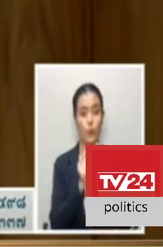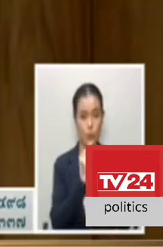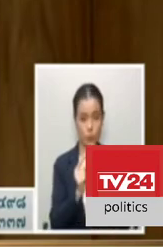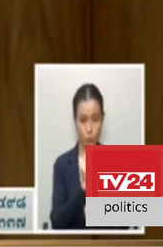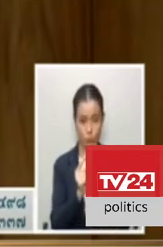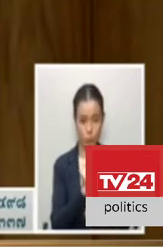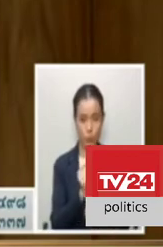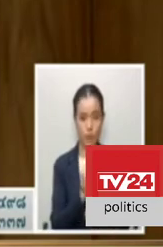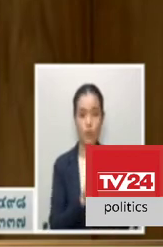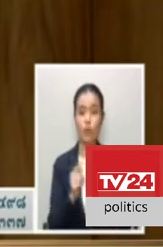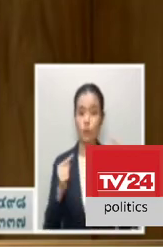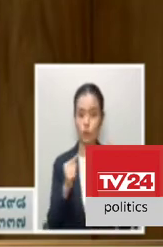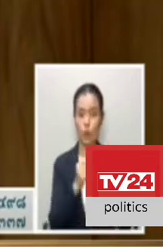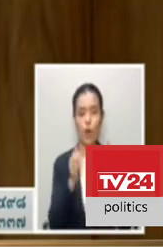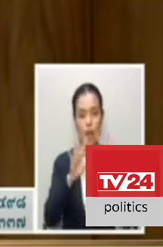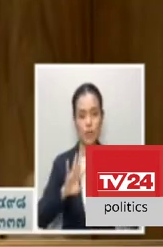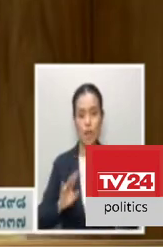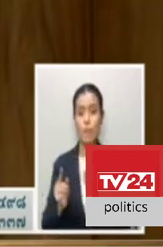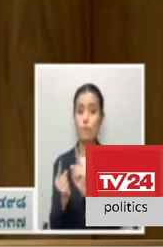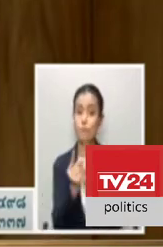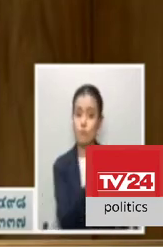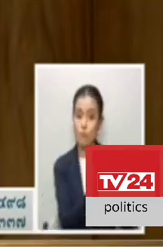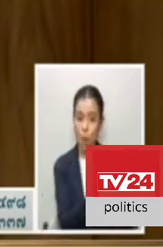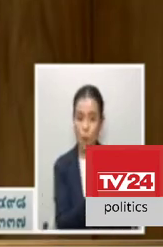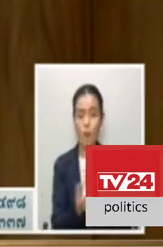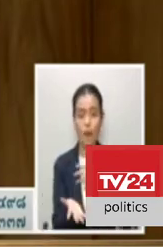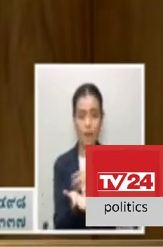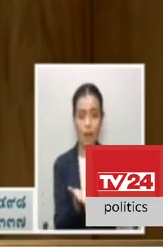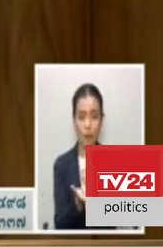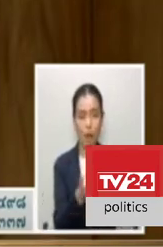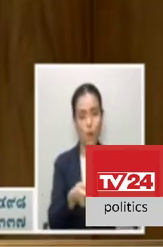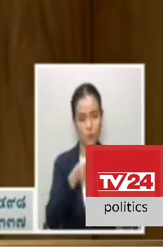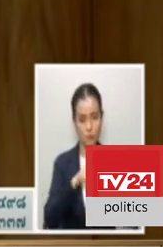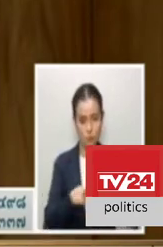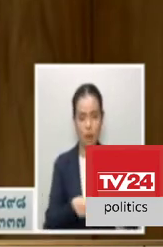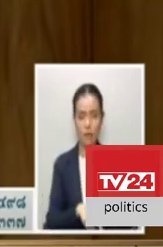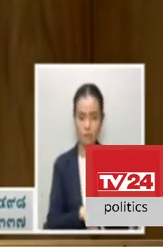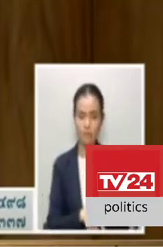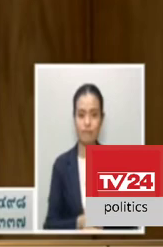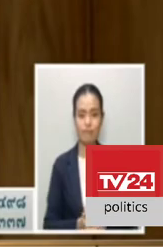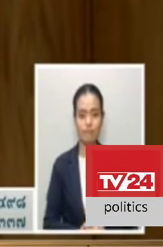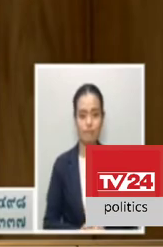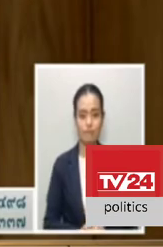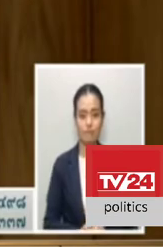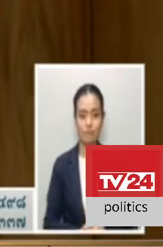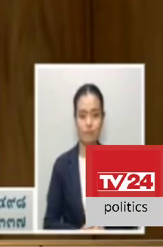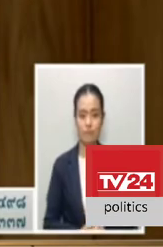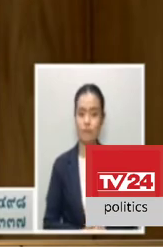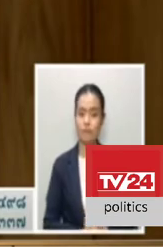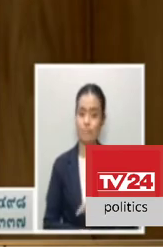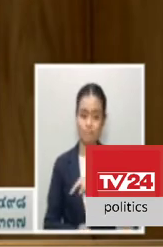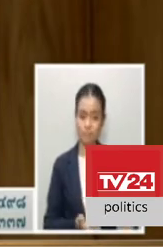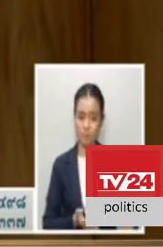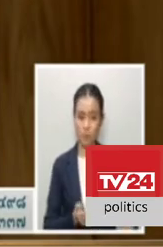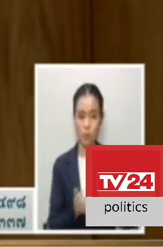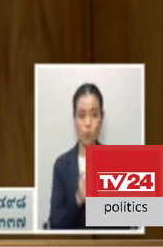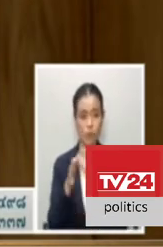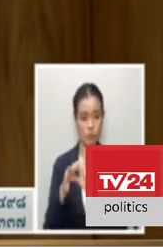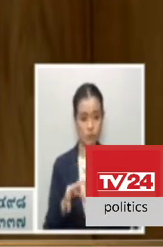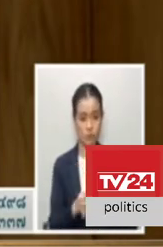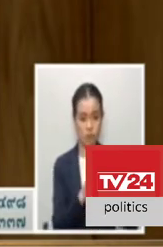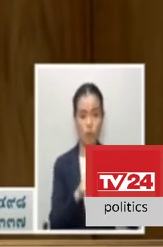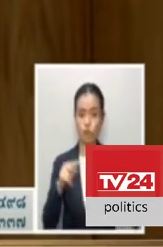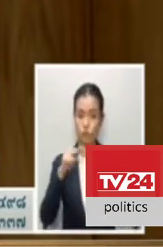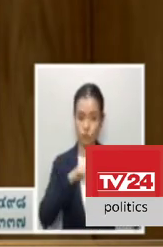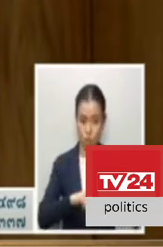วลาคุยกับอาเซียนด้วยกันหรือบอกกล่าวกับเพื่อนของเรานะว่าเรื่องเหล่านี้นะมันไปโยงกับเรื่องของการดู